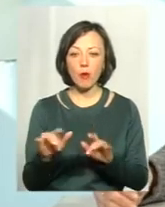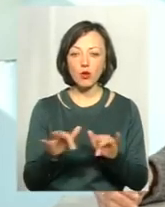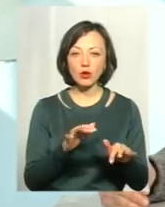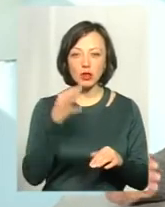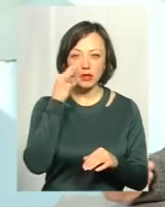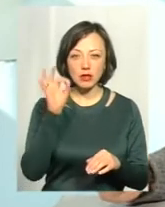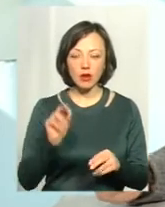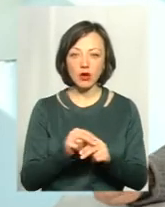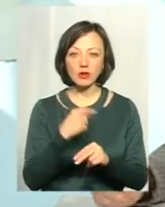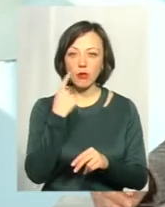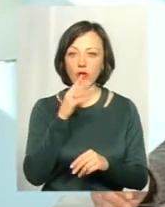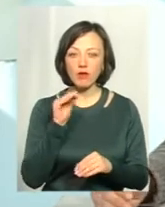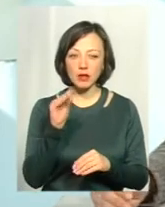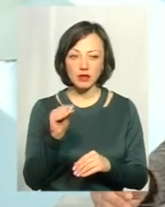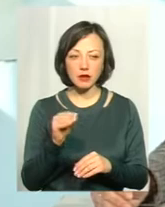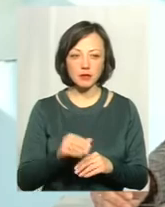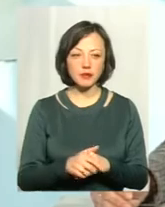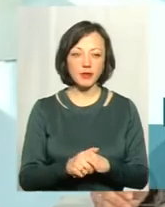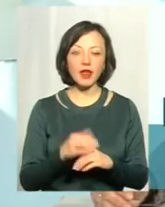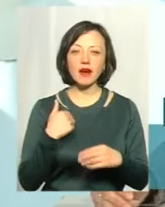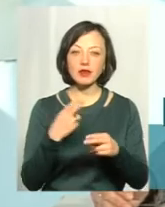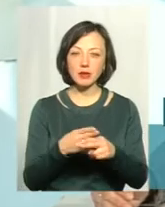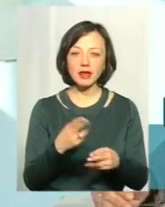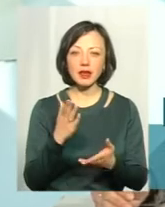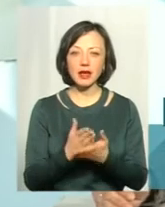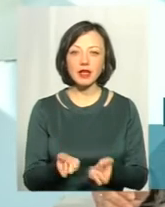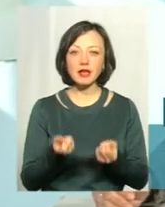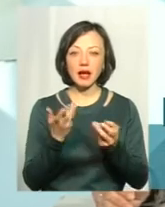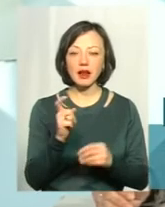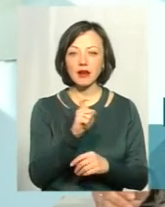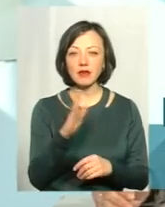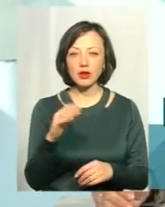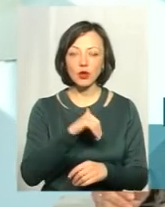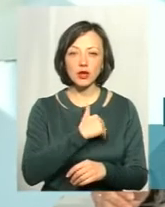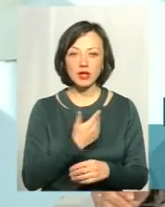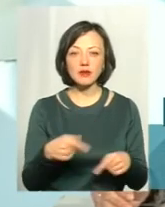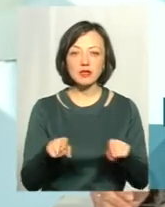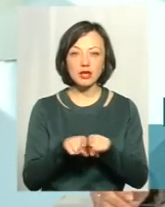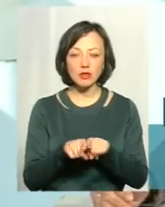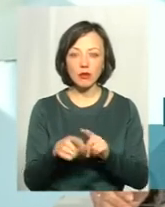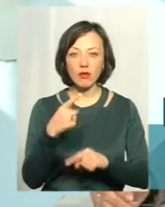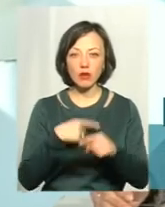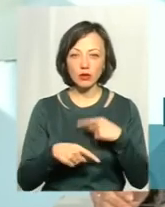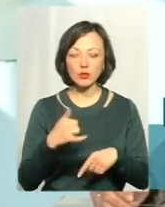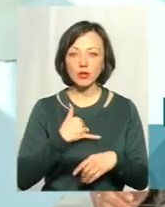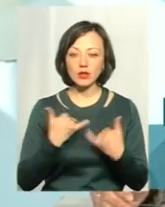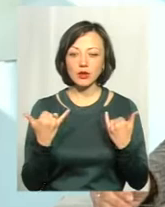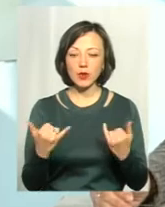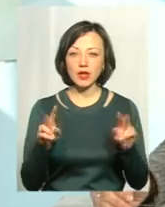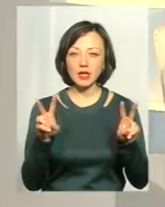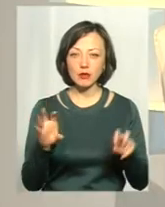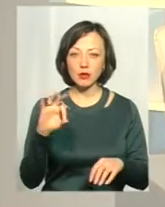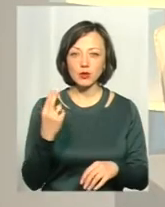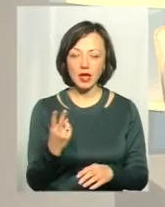корекцію мовленевих реакцій. Я вас проб'ю, у нас ще є декілька хвилин, але я хотіла б все ж таки повернутися. У нас сьогодні тема